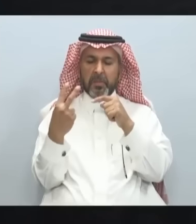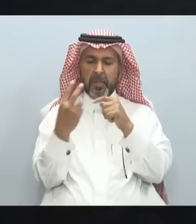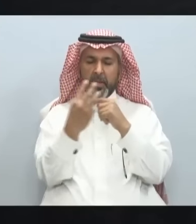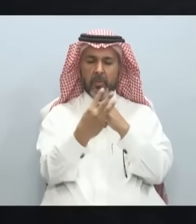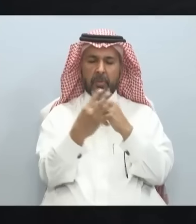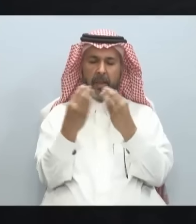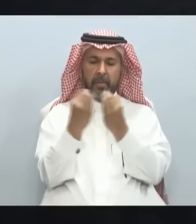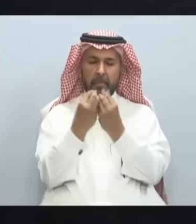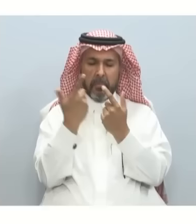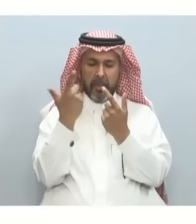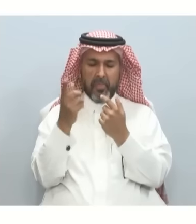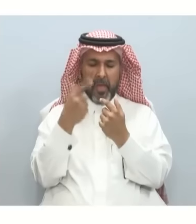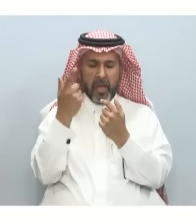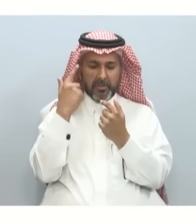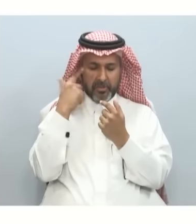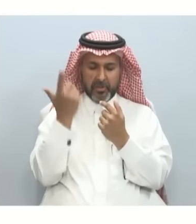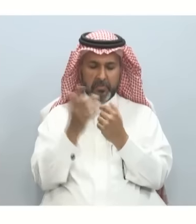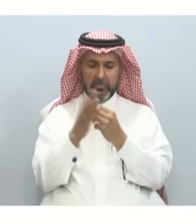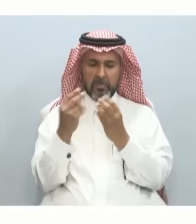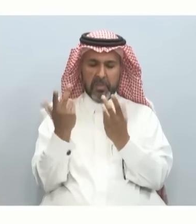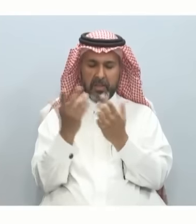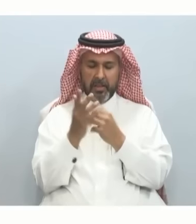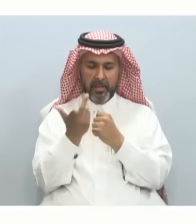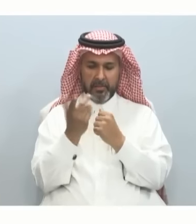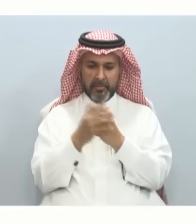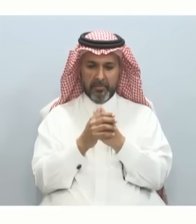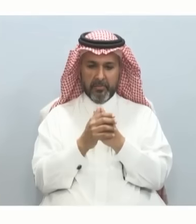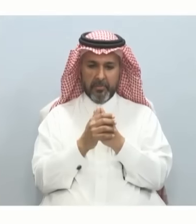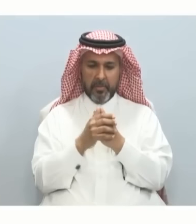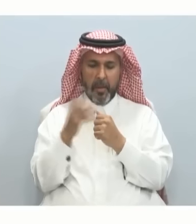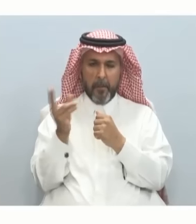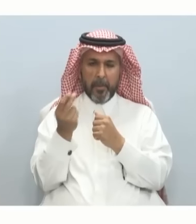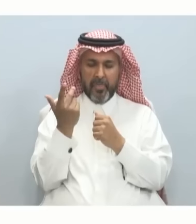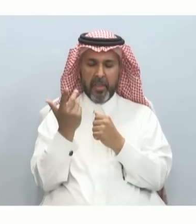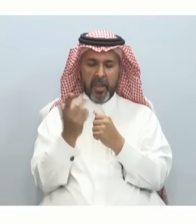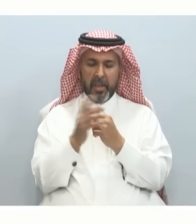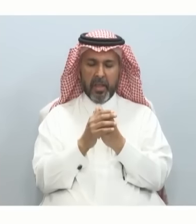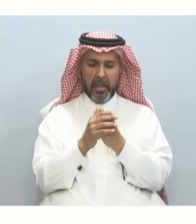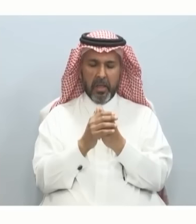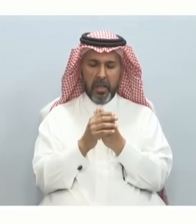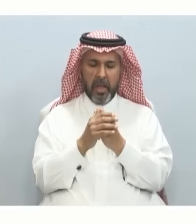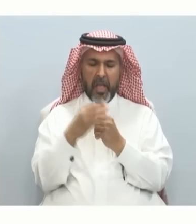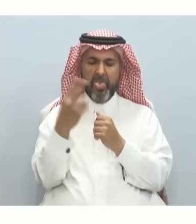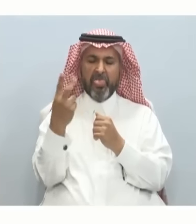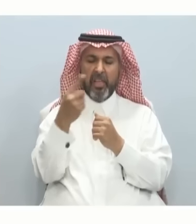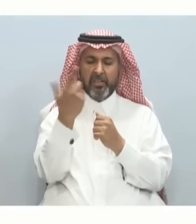اذا احد الاجابات المحتمله ابنائي وبناتي ساضع الاعداد التاليه